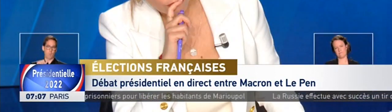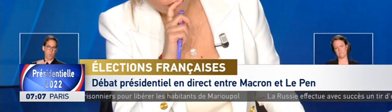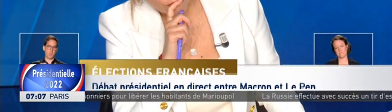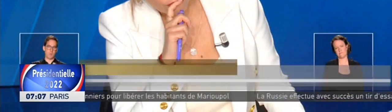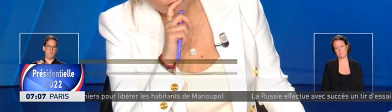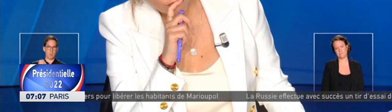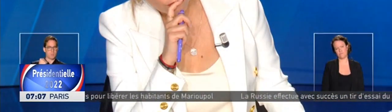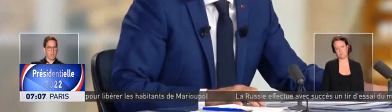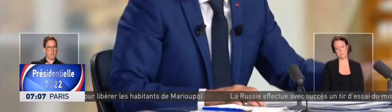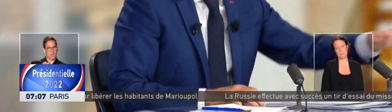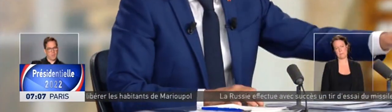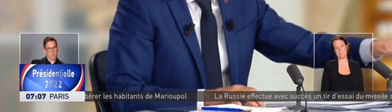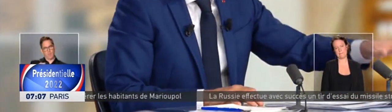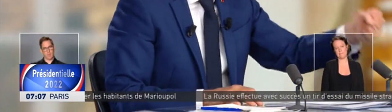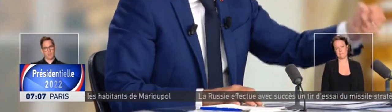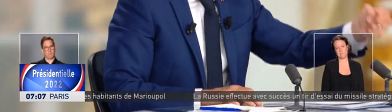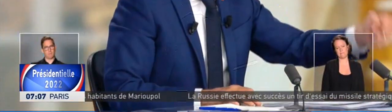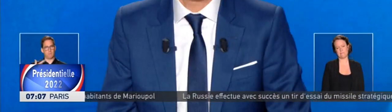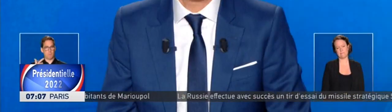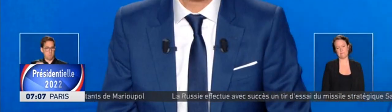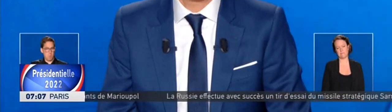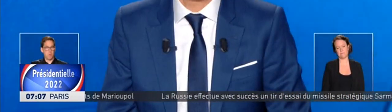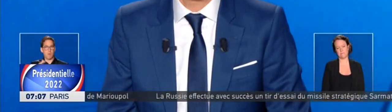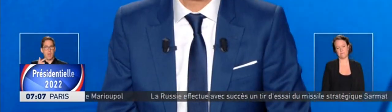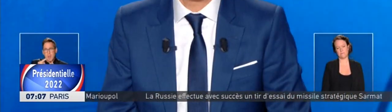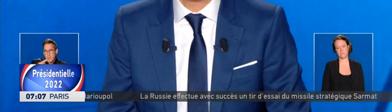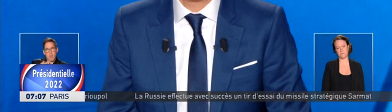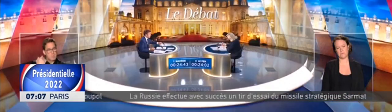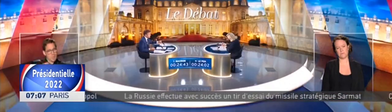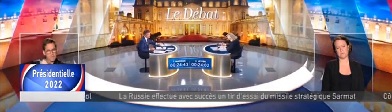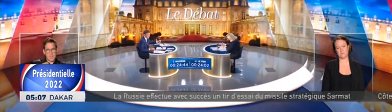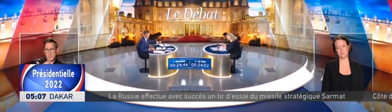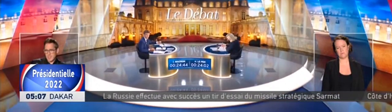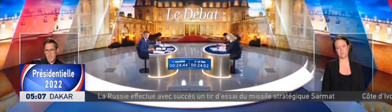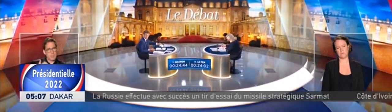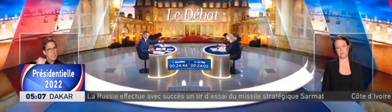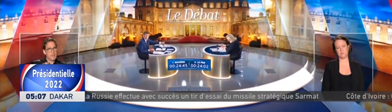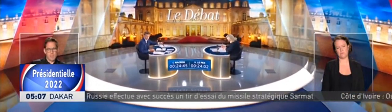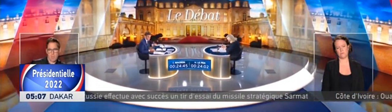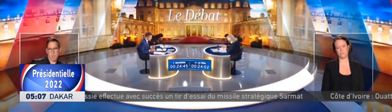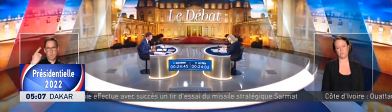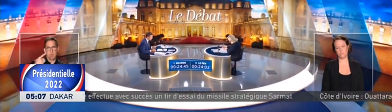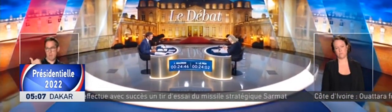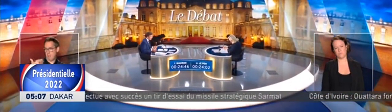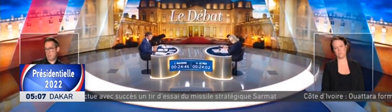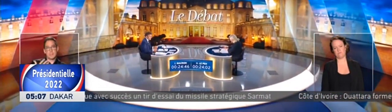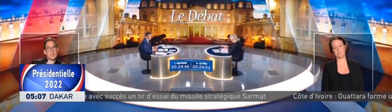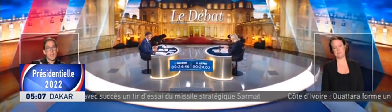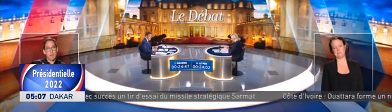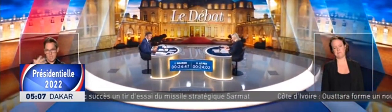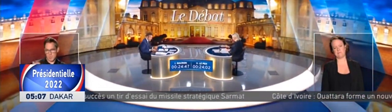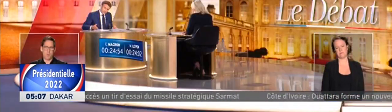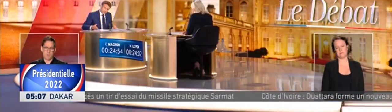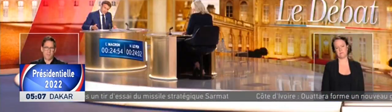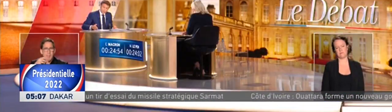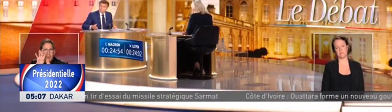d'un prêt que son parti a contracté auprès d'une banque russe. Il a également accusé sa rivale de droite de vouloir sortir la France de